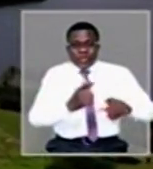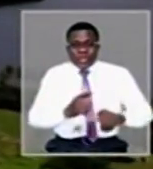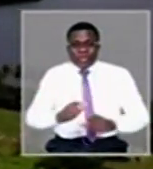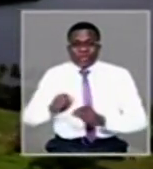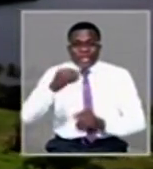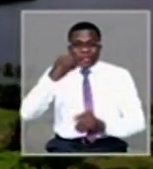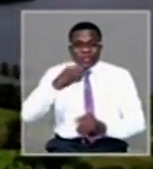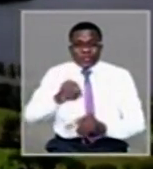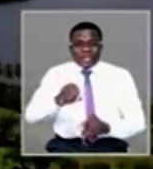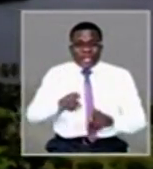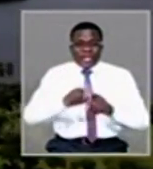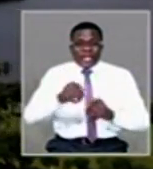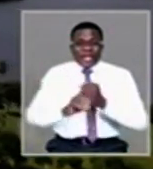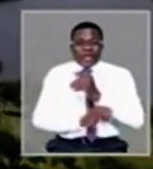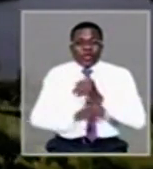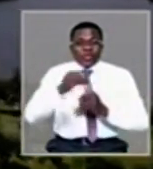d'Avlékété, commune de Ouida.